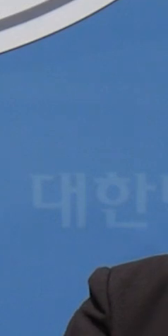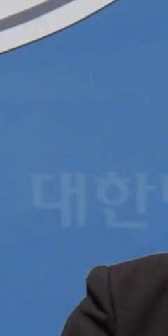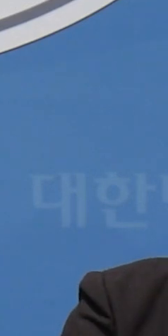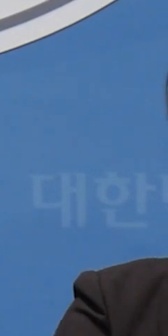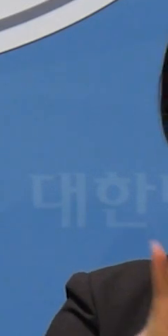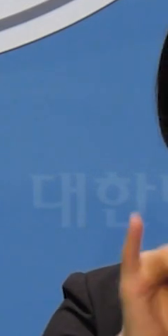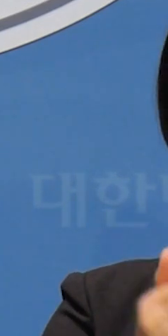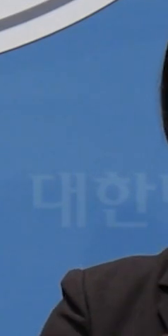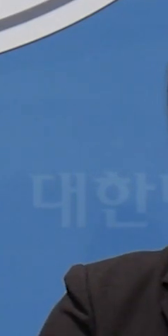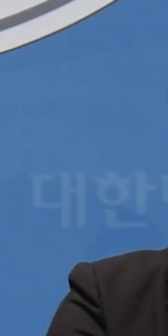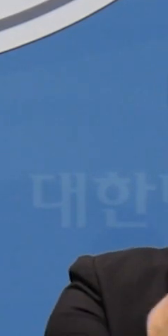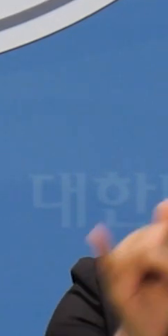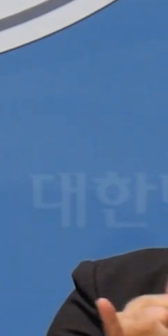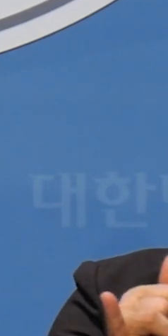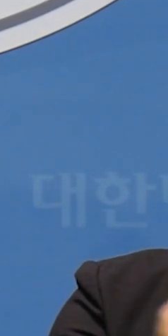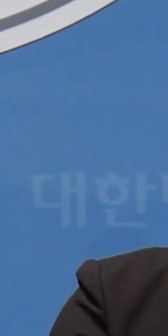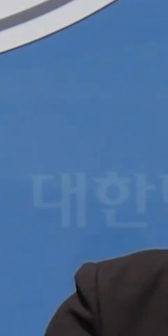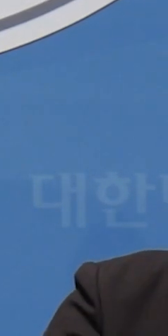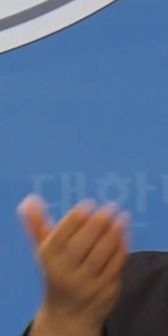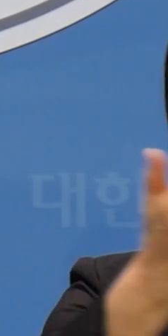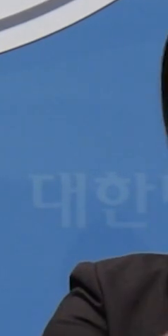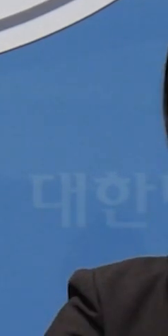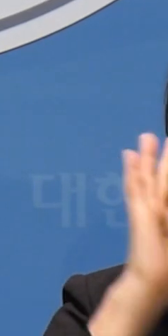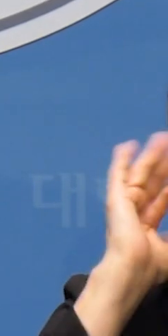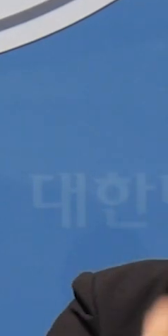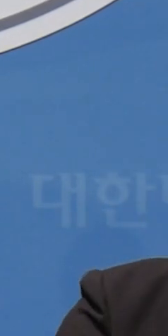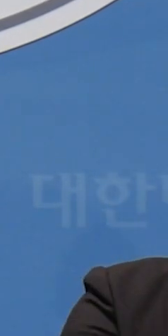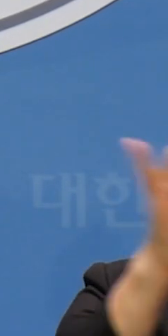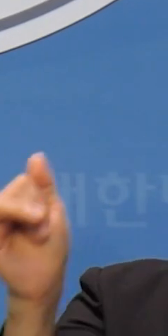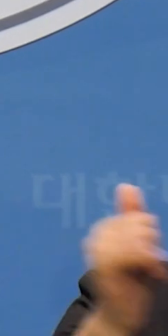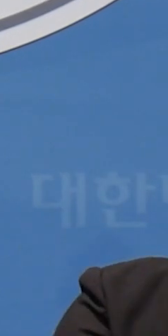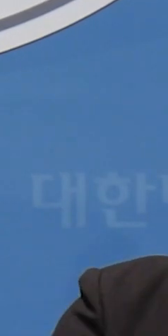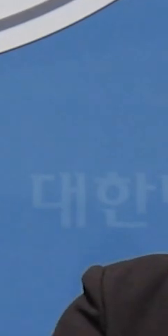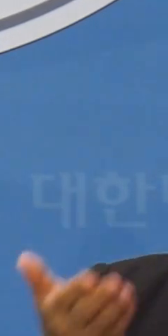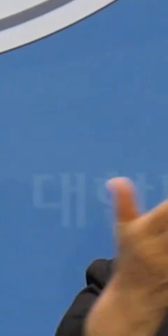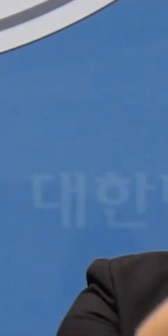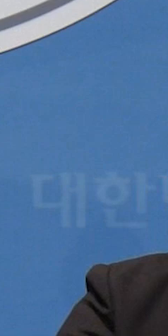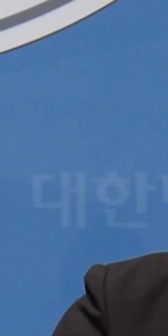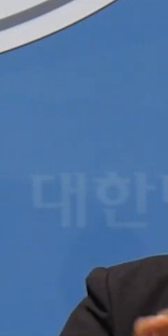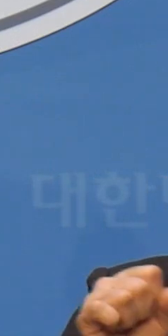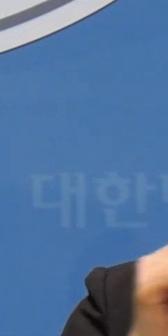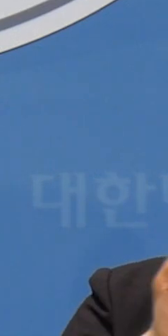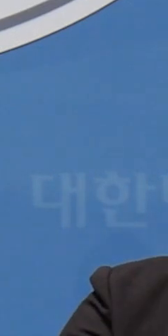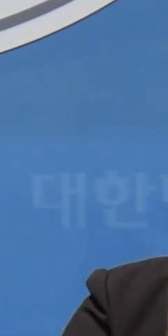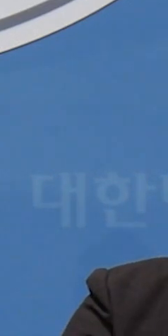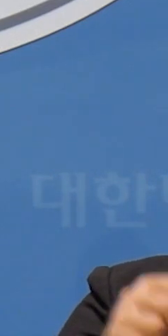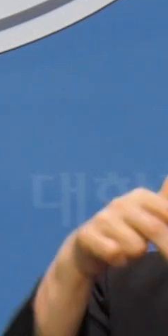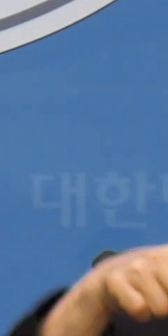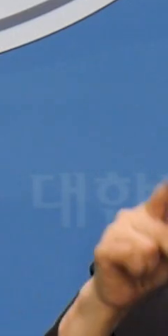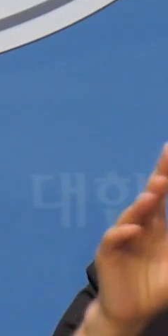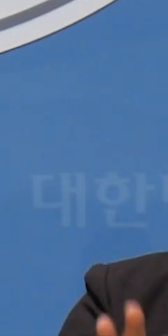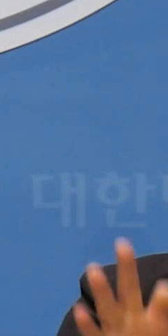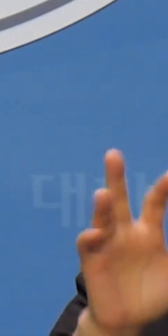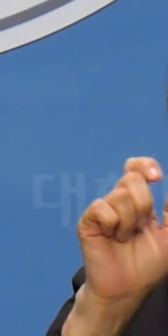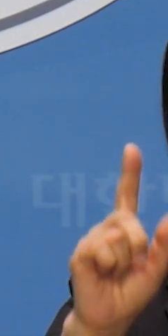존경하는 동료 시민, 또 사랑하는 의정부 시민 여러분, 국민의힘 대변인 정광재입니다.